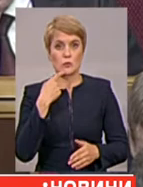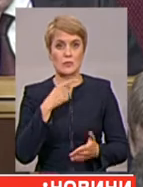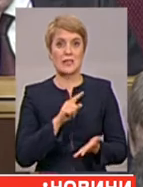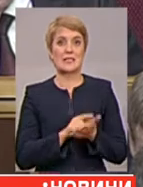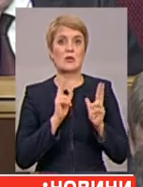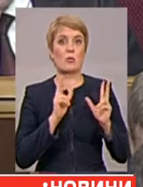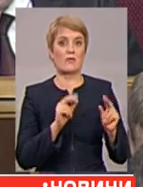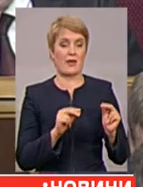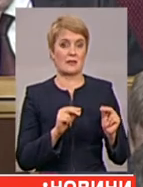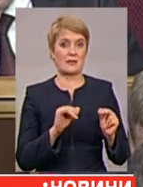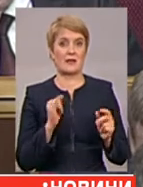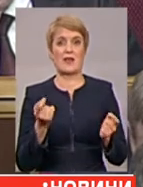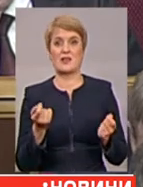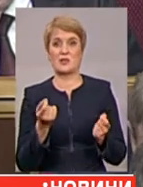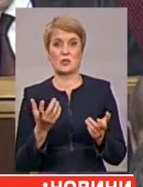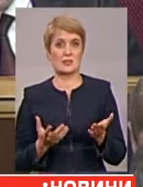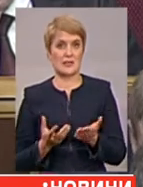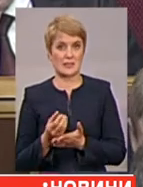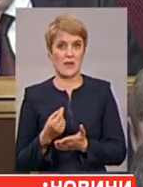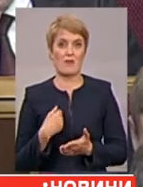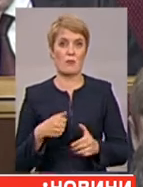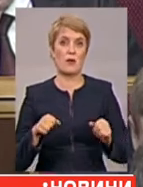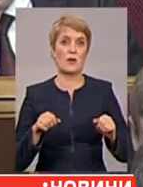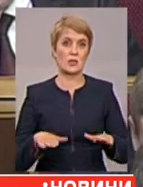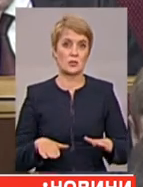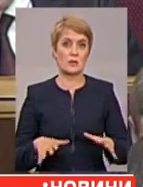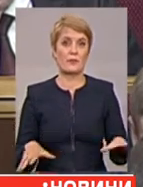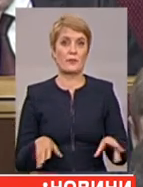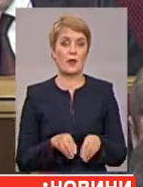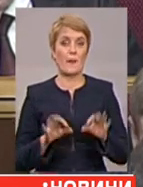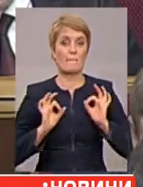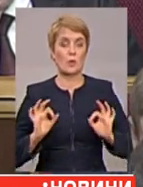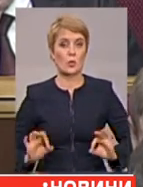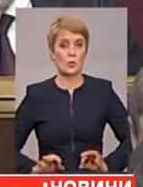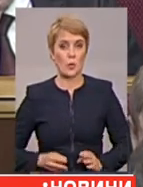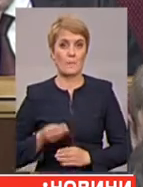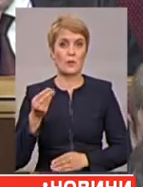та незначні застави, то ми приймаємо рішення разом з прокуратурою і будемо подавати апеляцію.